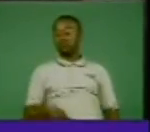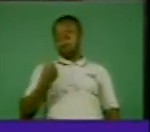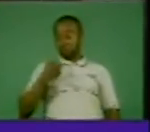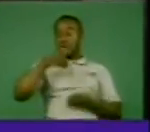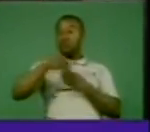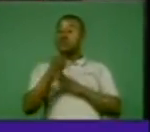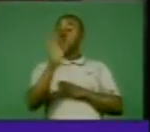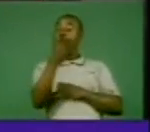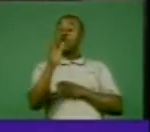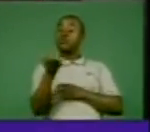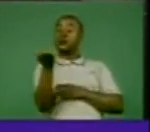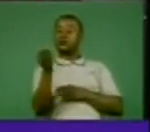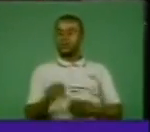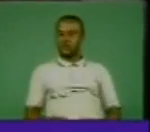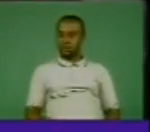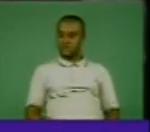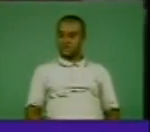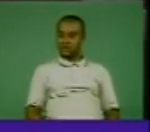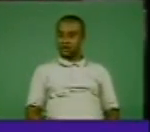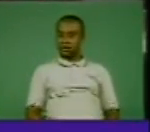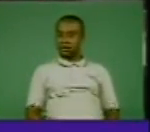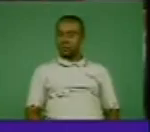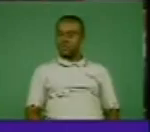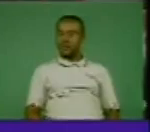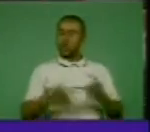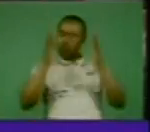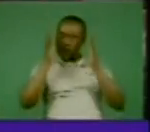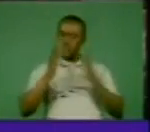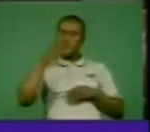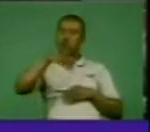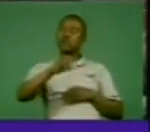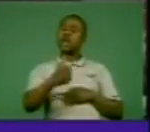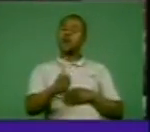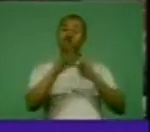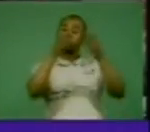Mheshimiwa wajumbe, kura bado hazijatamaliza matokeo, kaeni.